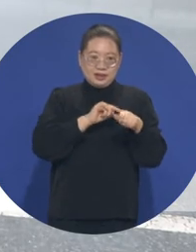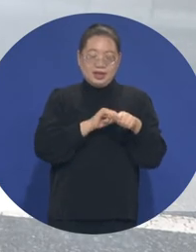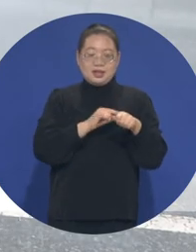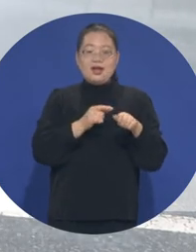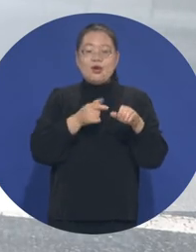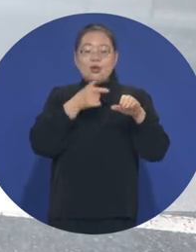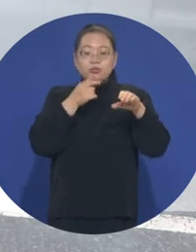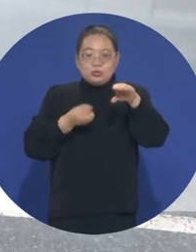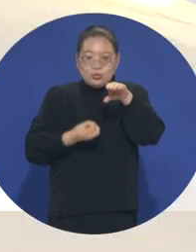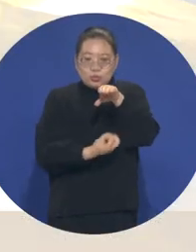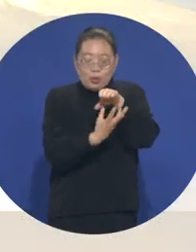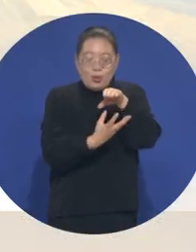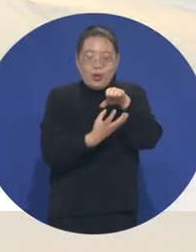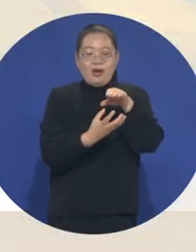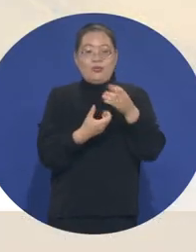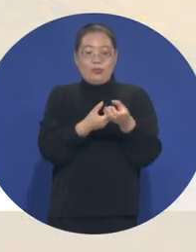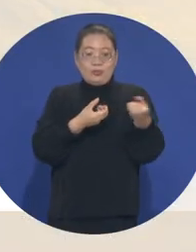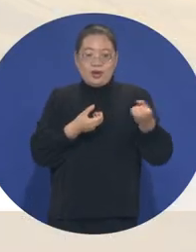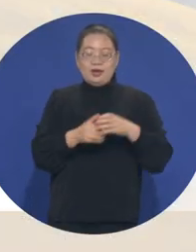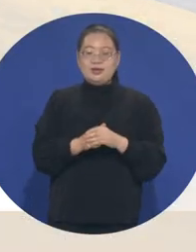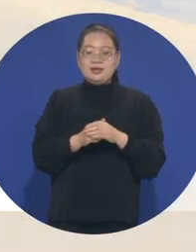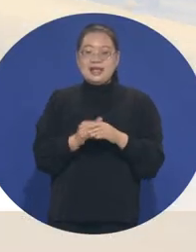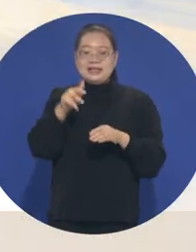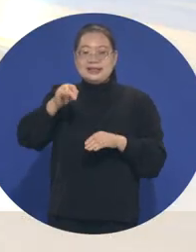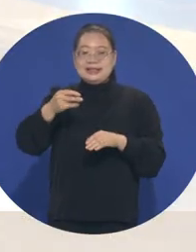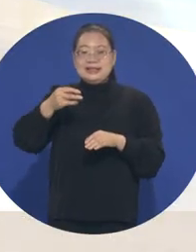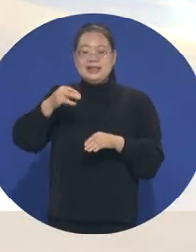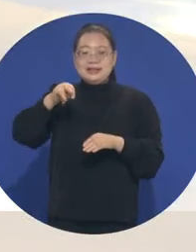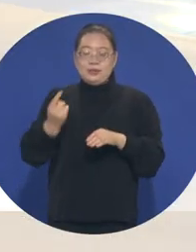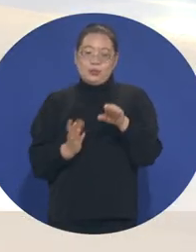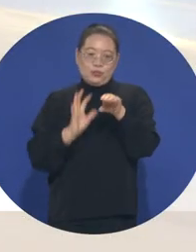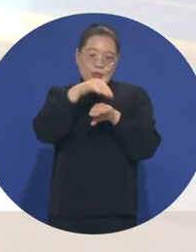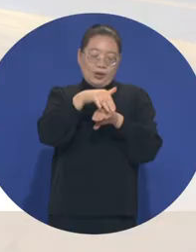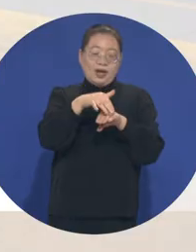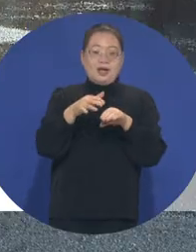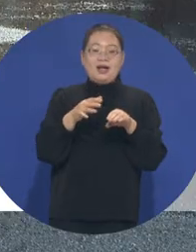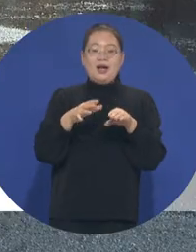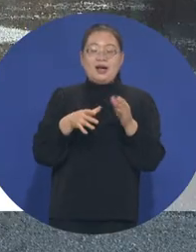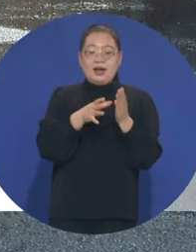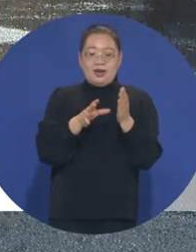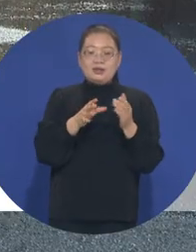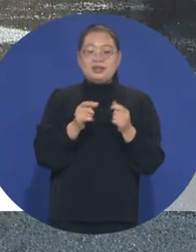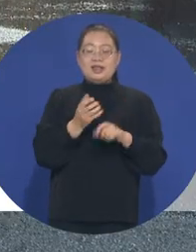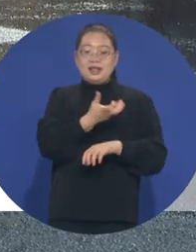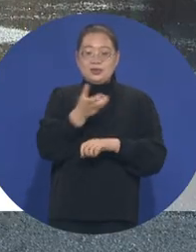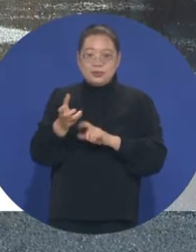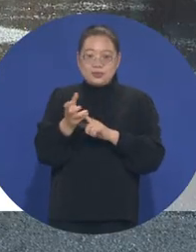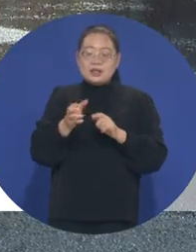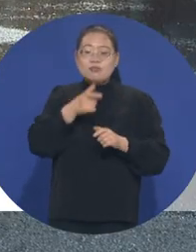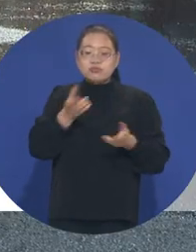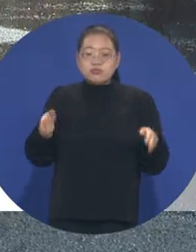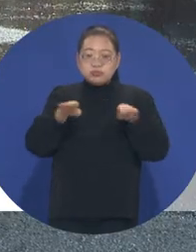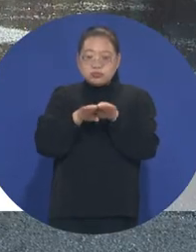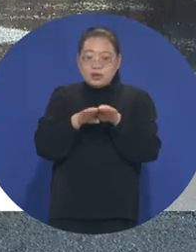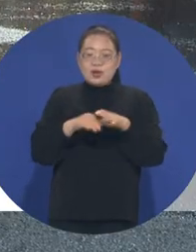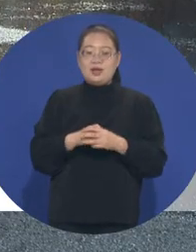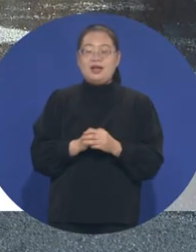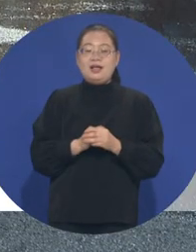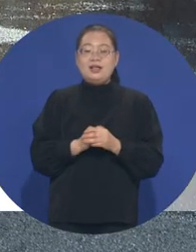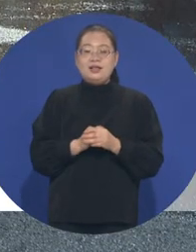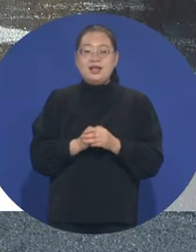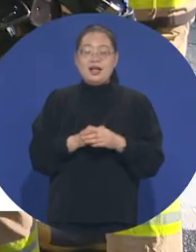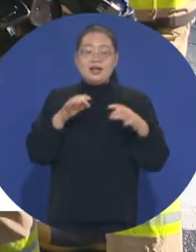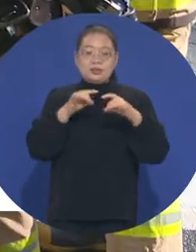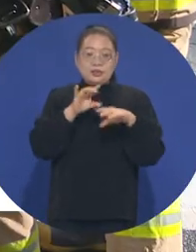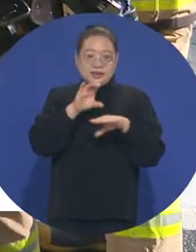방사 관창과 질식 소화 덮개, 이동식 수조 등 전용 장비를 활용해 자동차 배터리 화재를 효과적으로